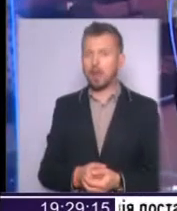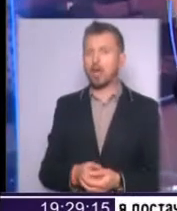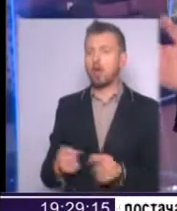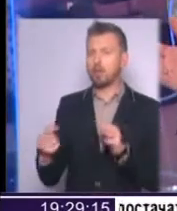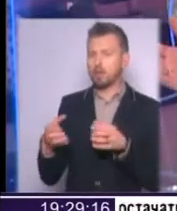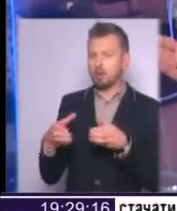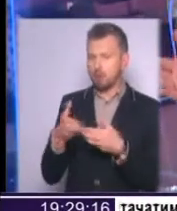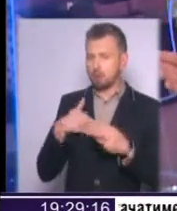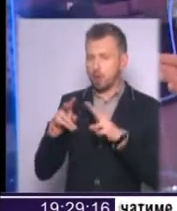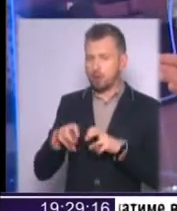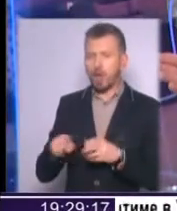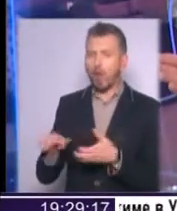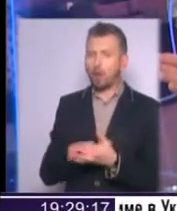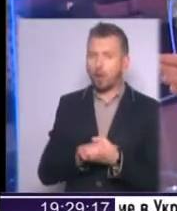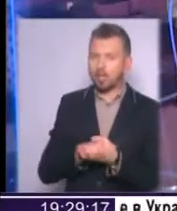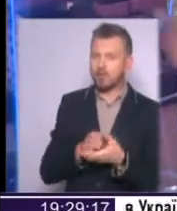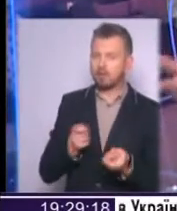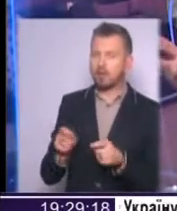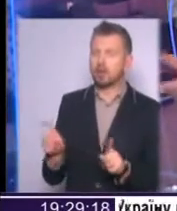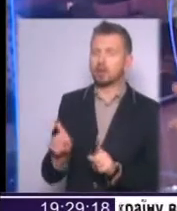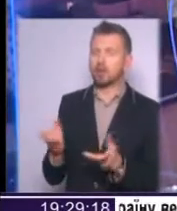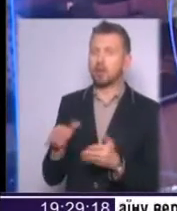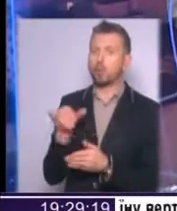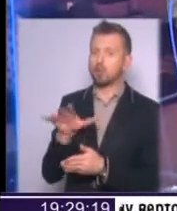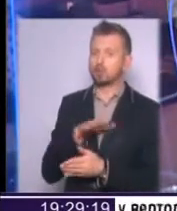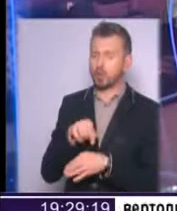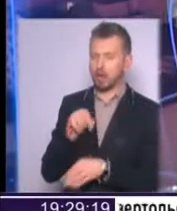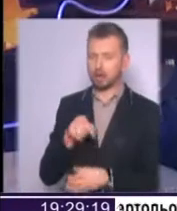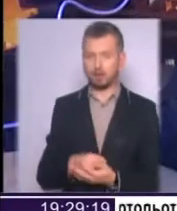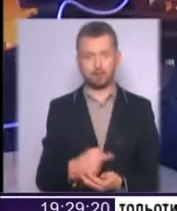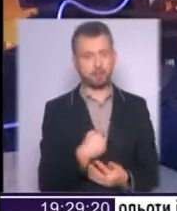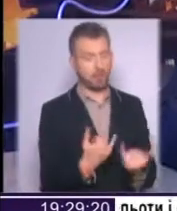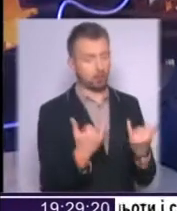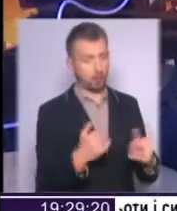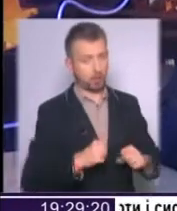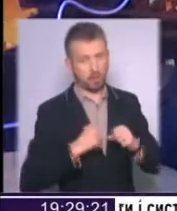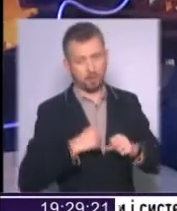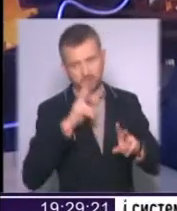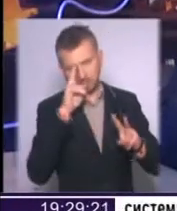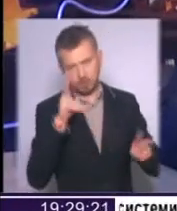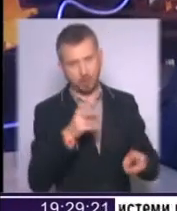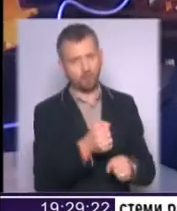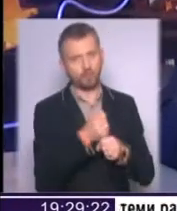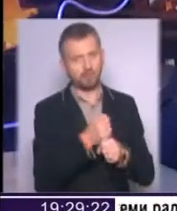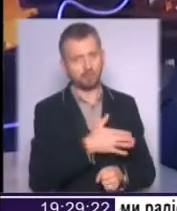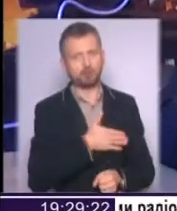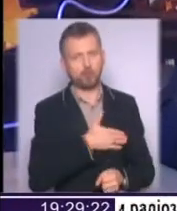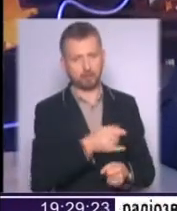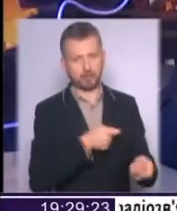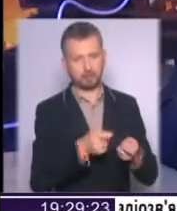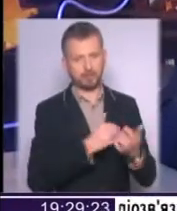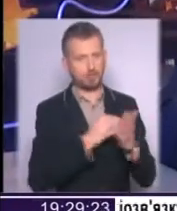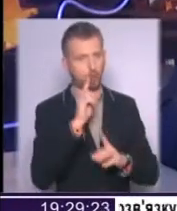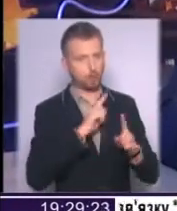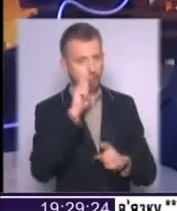розібралися. Коаліція, що влада? Я сьогодні, яка у вас була реакція? Я сьогодні намагався, ну, не знаю, витрясти душу з керівництва Верховної Ради